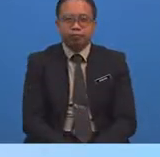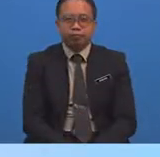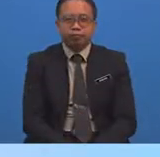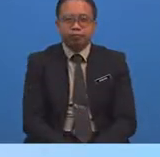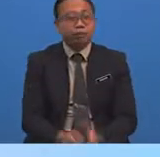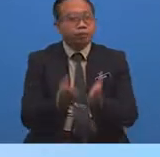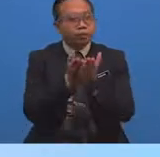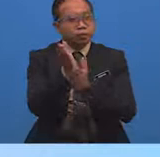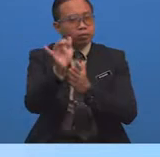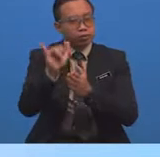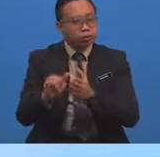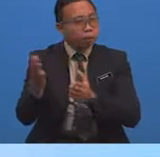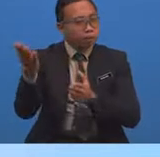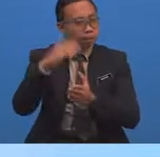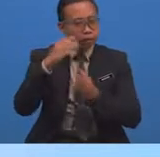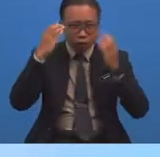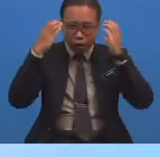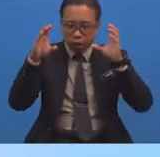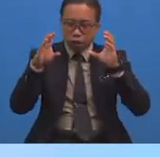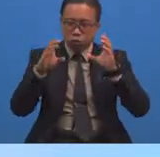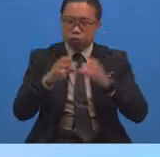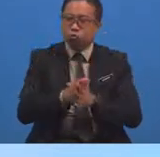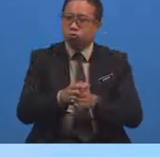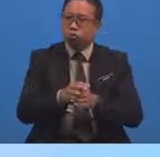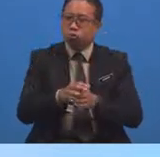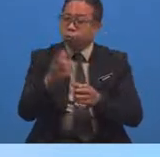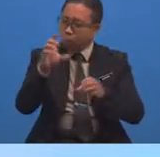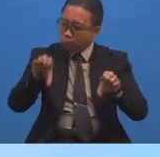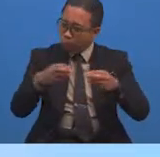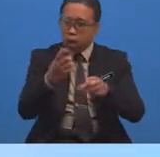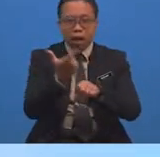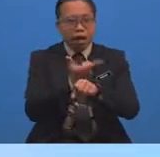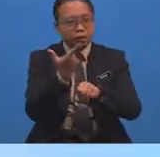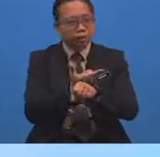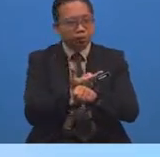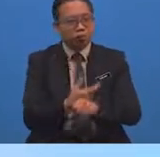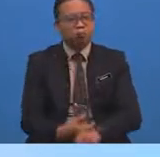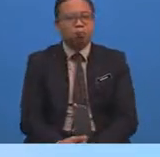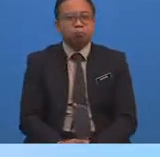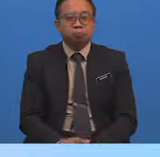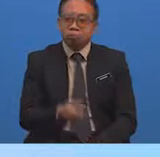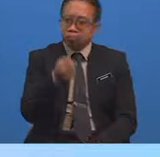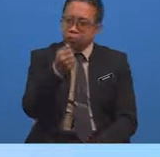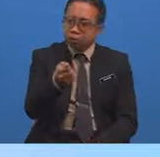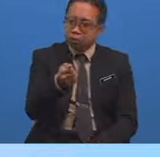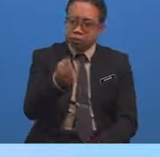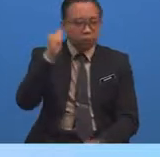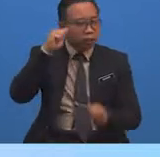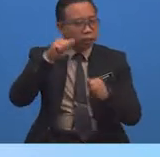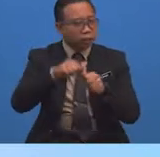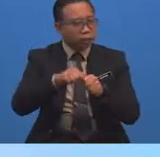seterusnya marici gouji Minda kamu sama Adek Kamu masih